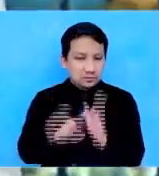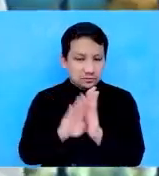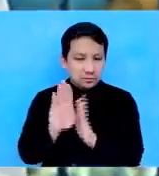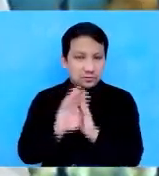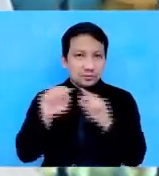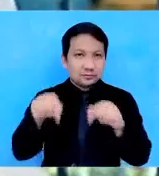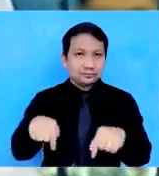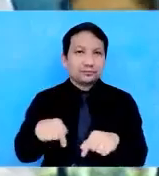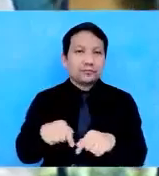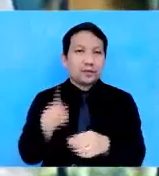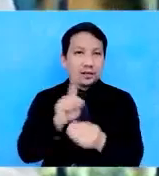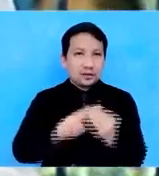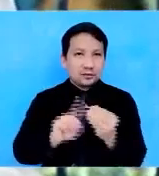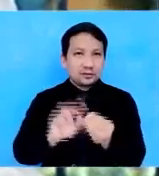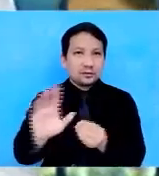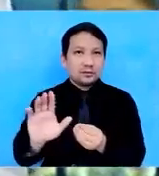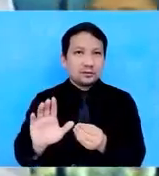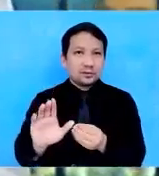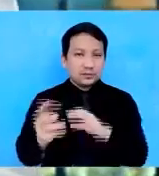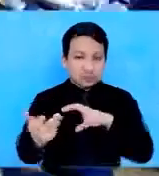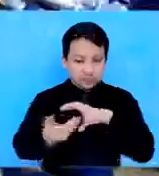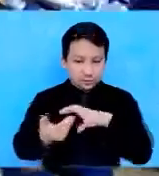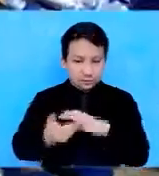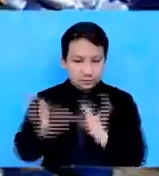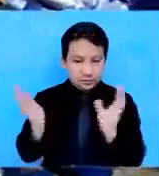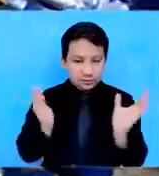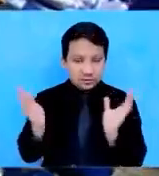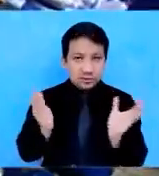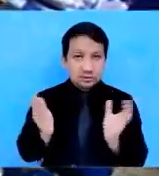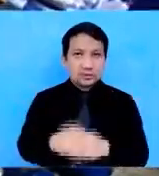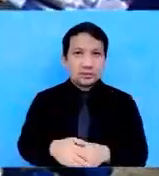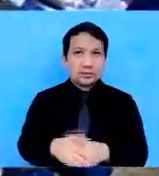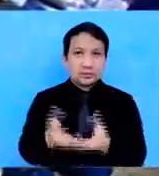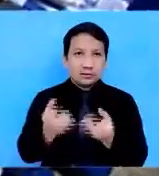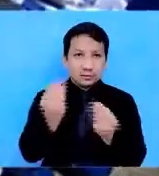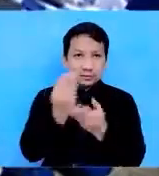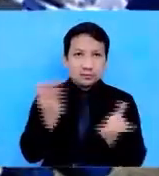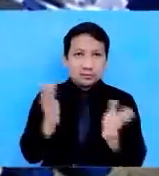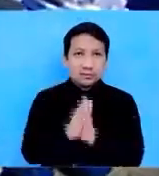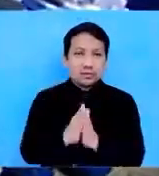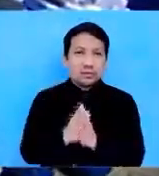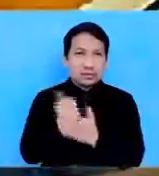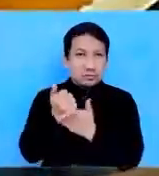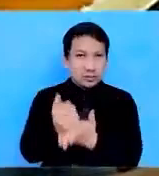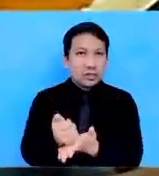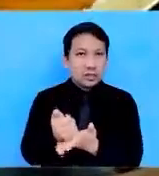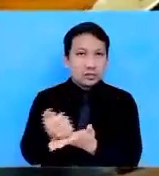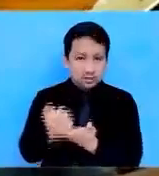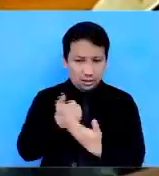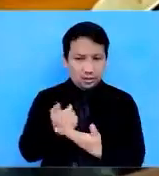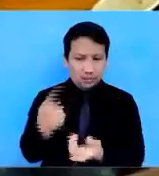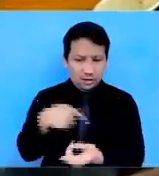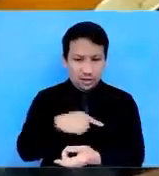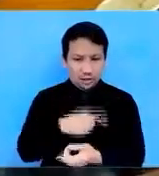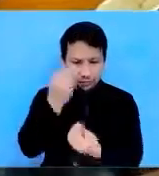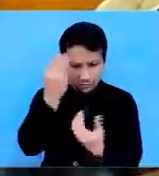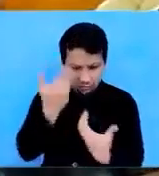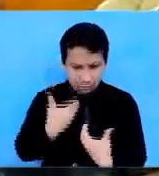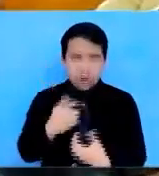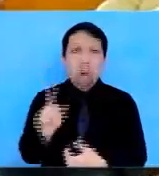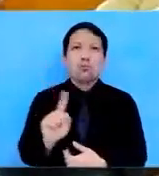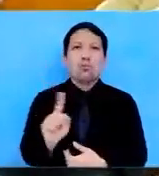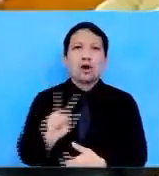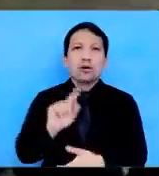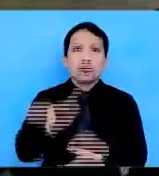i-improve pagdating po sa customer service namin. Nais po namin humingi ng tulong sa publiko. Sabihin niyo po sa amin kung saan po